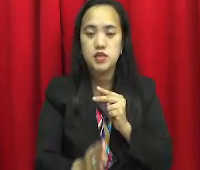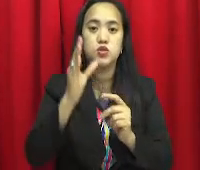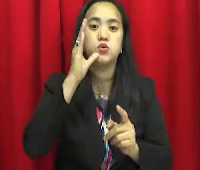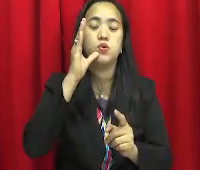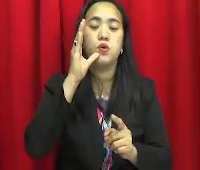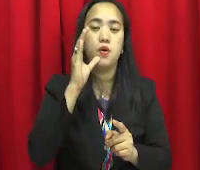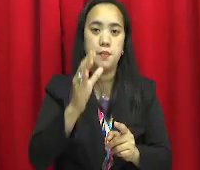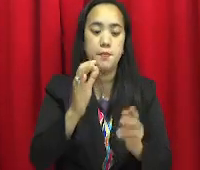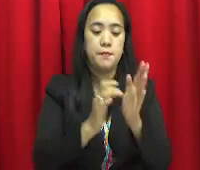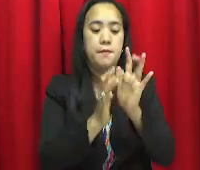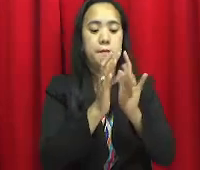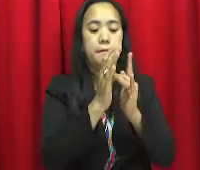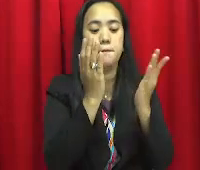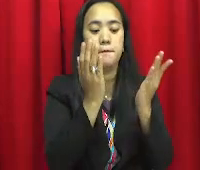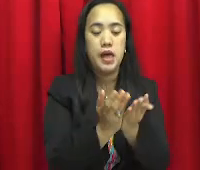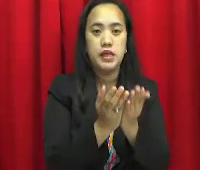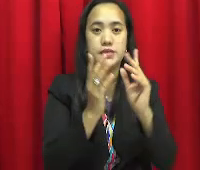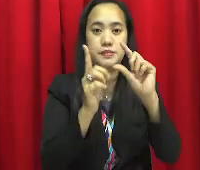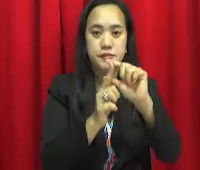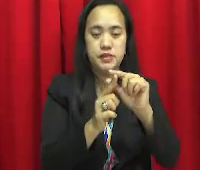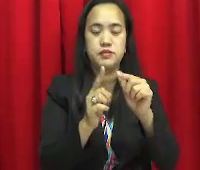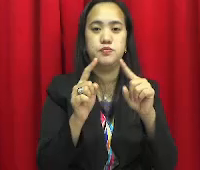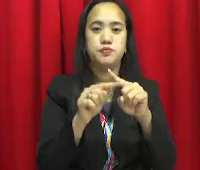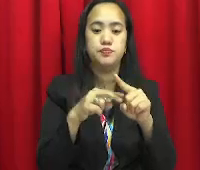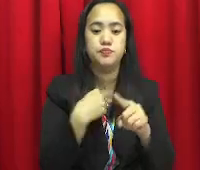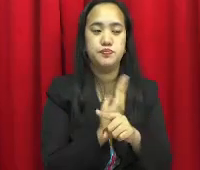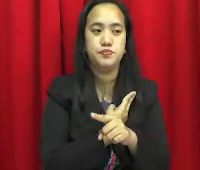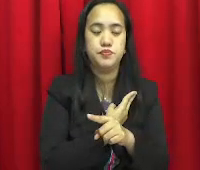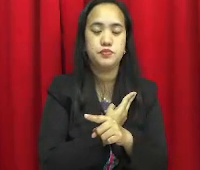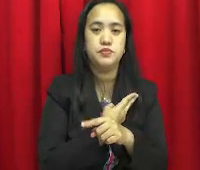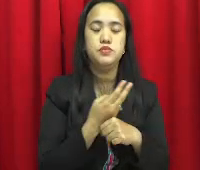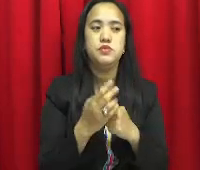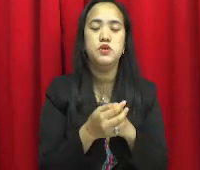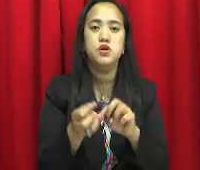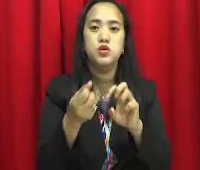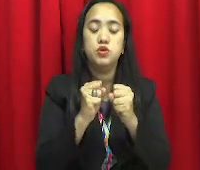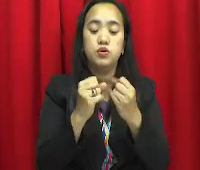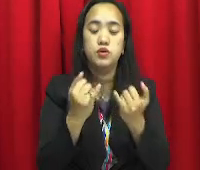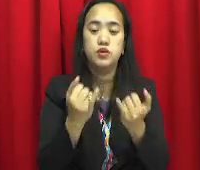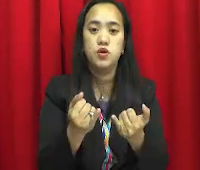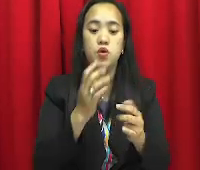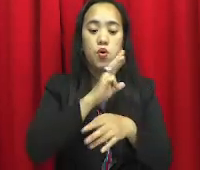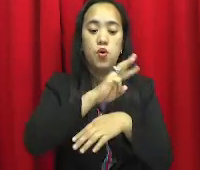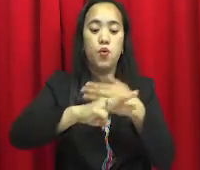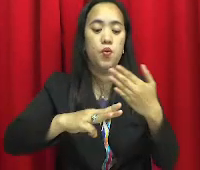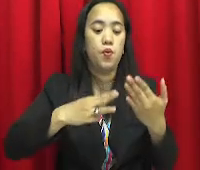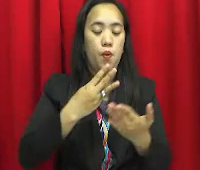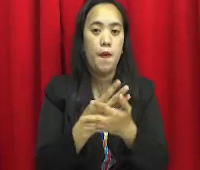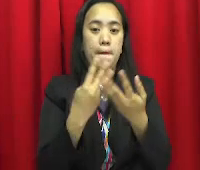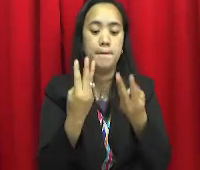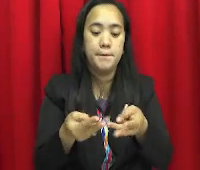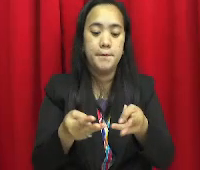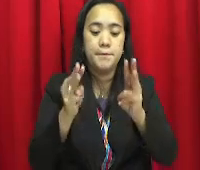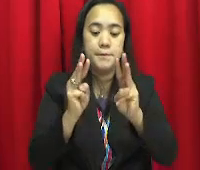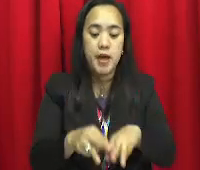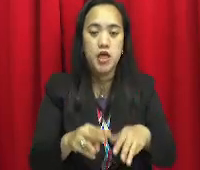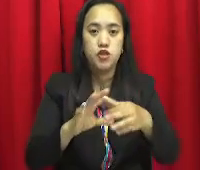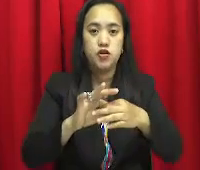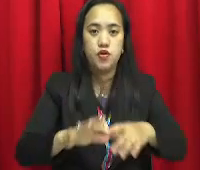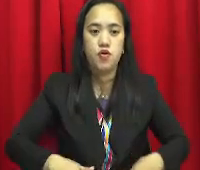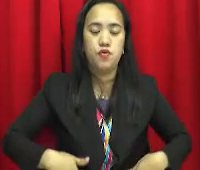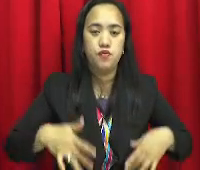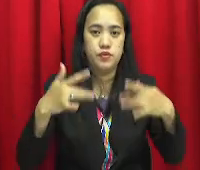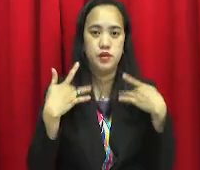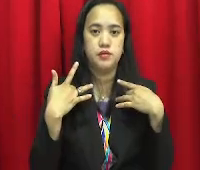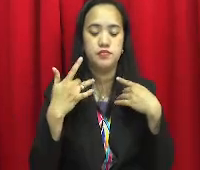he conclude, when he gave the conclusion of the whole matter of life, di ba? So ang sabi